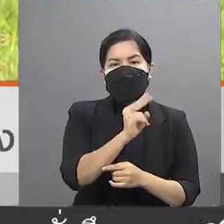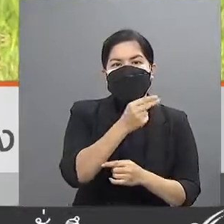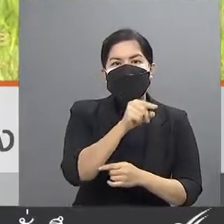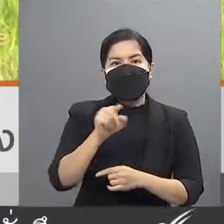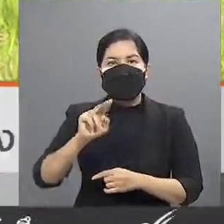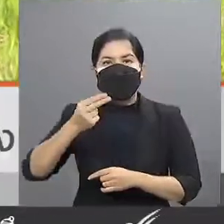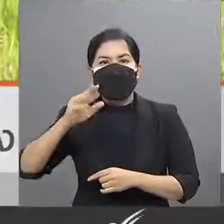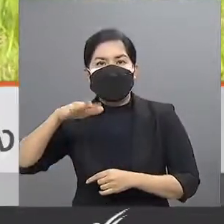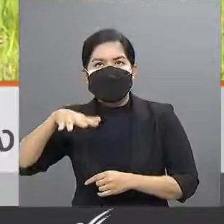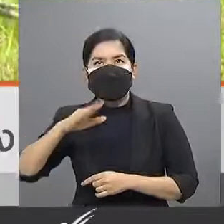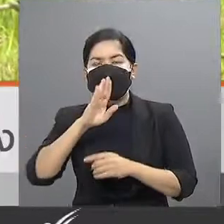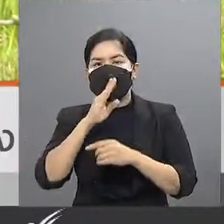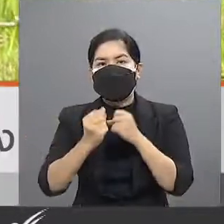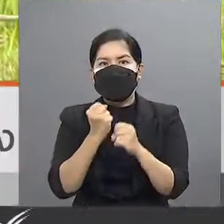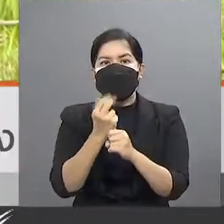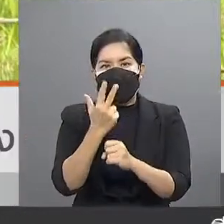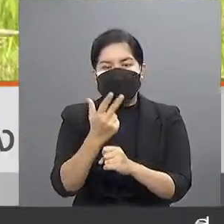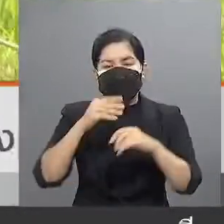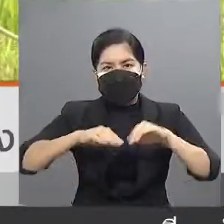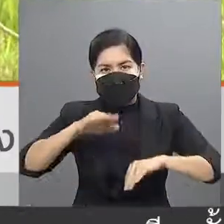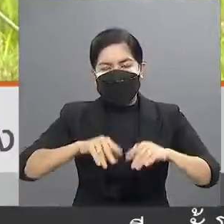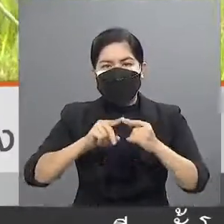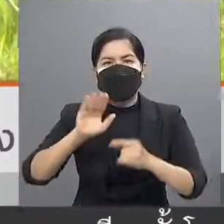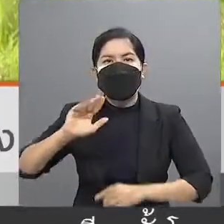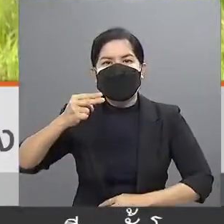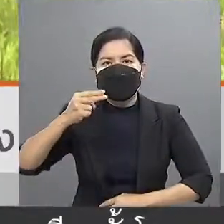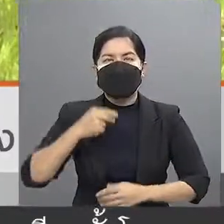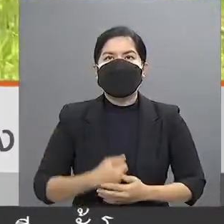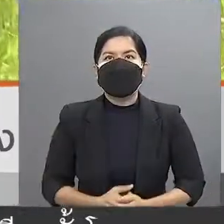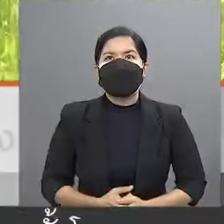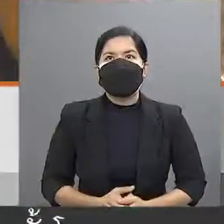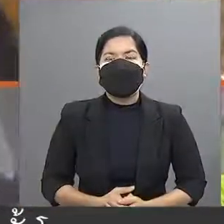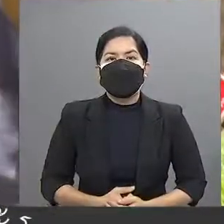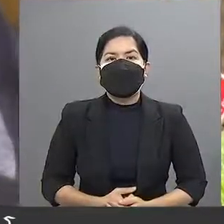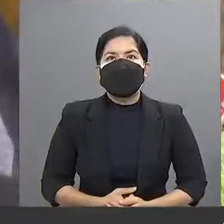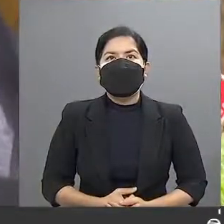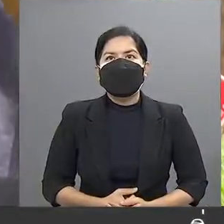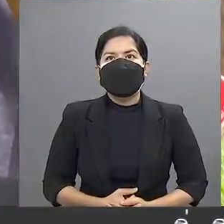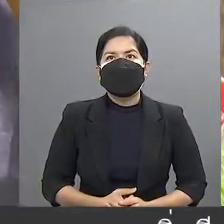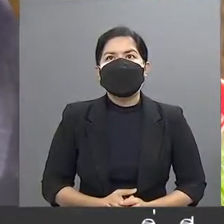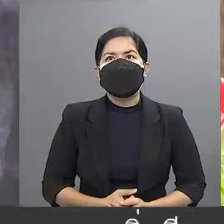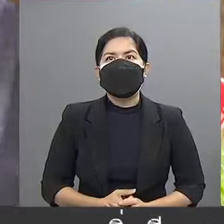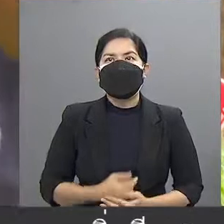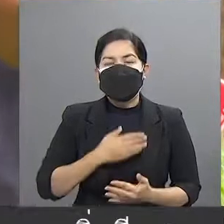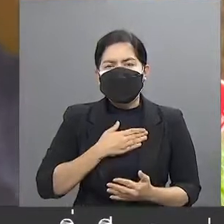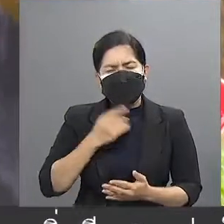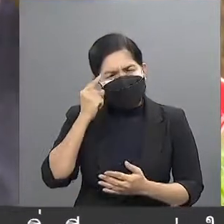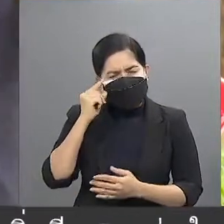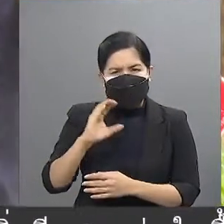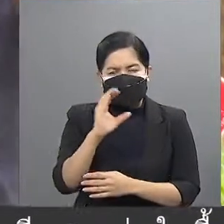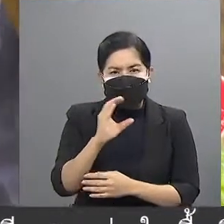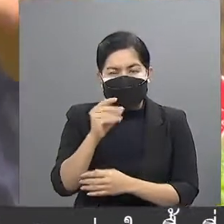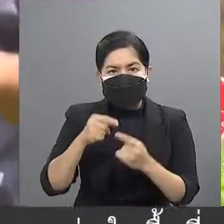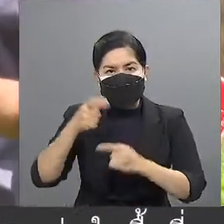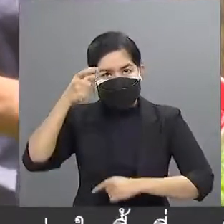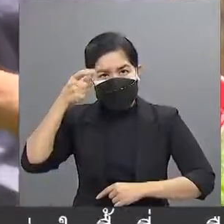3ปีราคาอยู่ประมาณ 50,000 บาท แต่ว่าผมข้อพยายามหาวัวที่สายเลือดของผมแต่อยู่